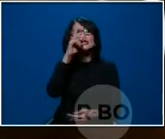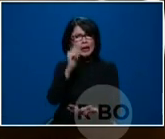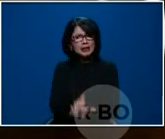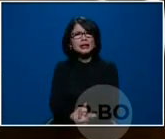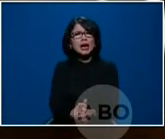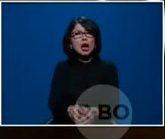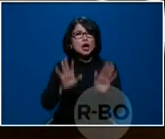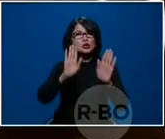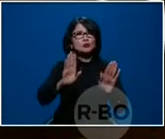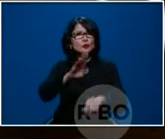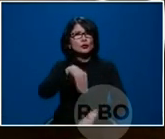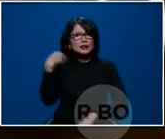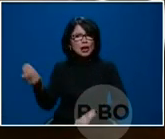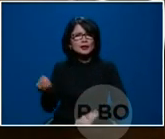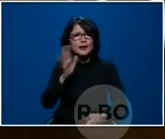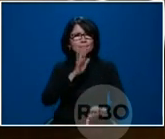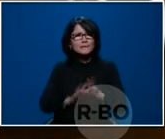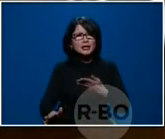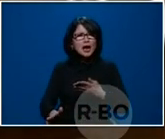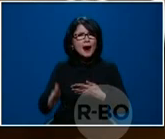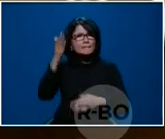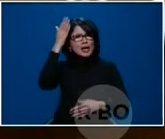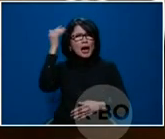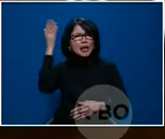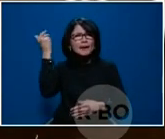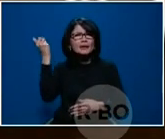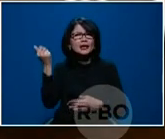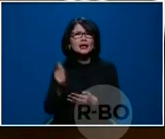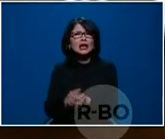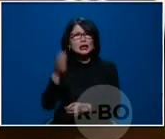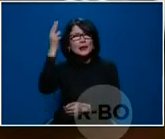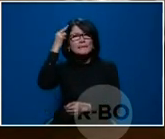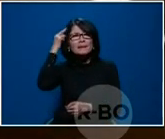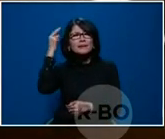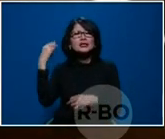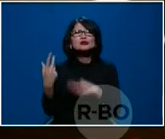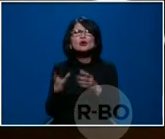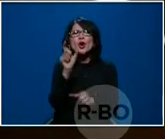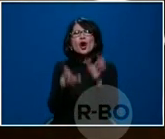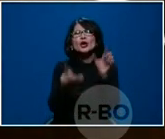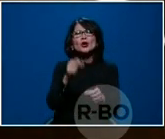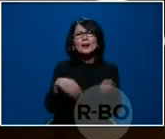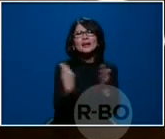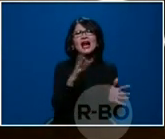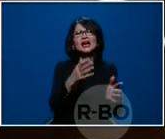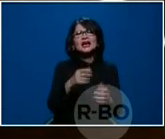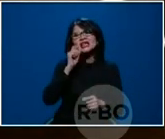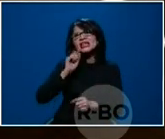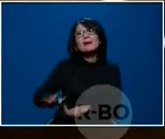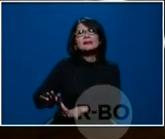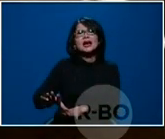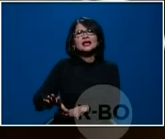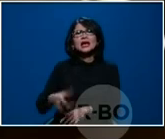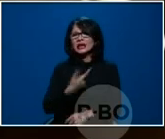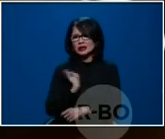10 tahun Kita pernah mengalami Indonesia dipimpin di man suasananya Justru orang yang melanggar didiamkan kami bukan bagian